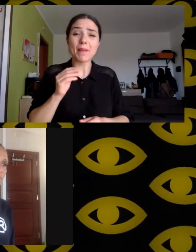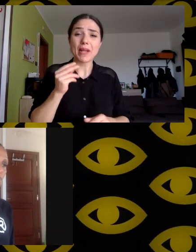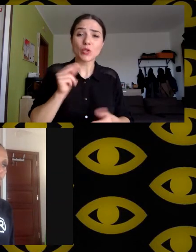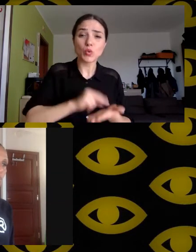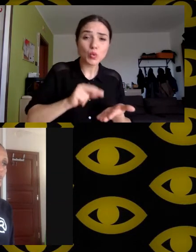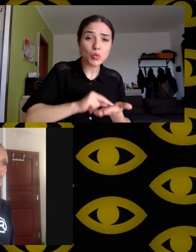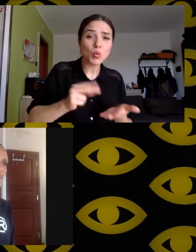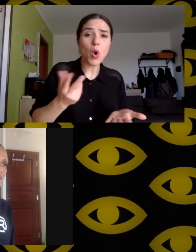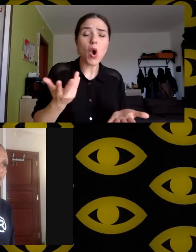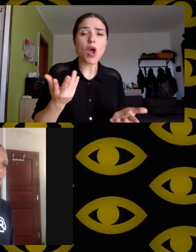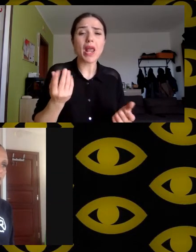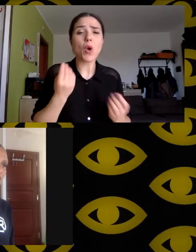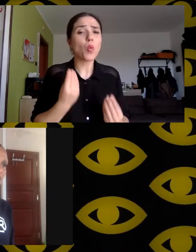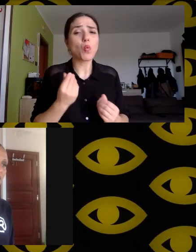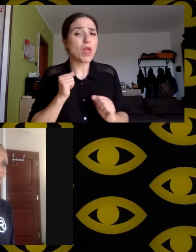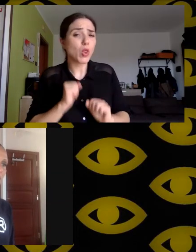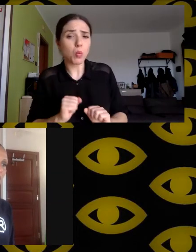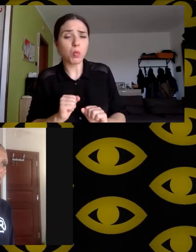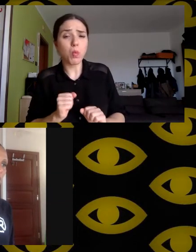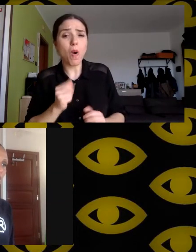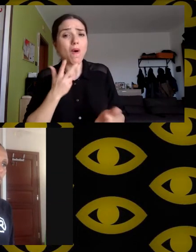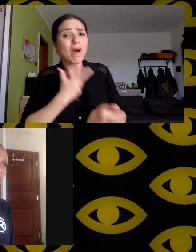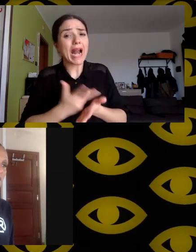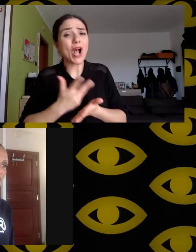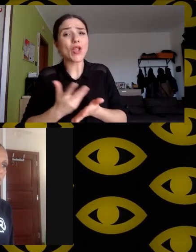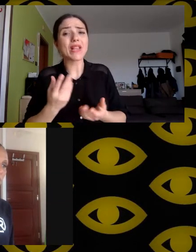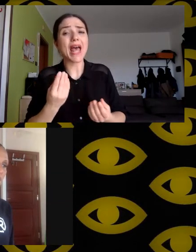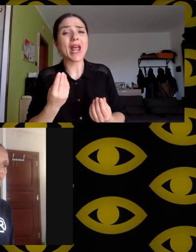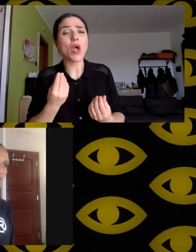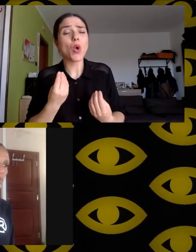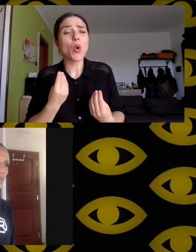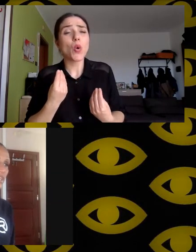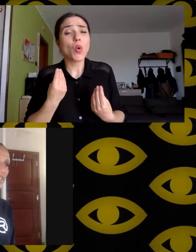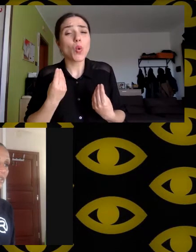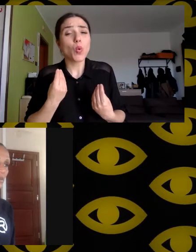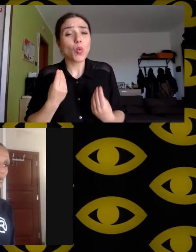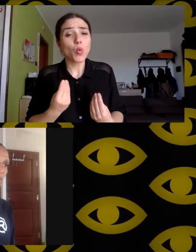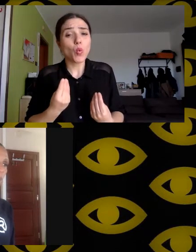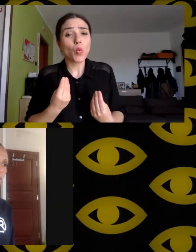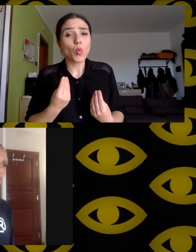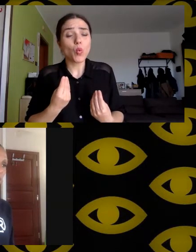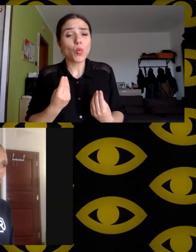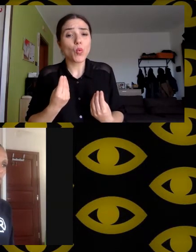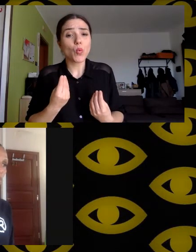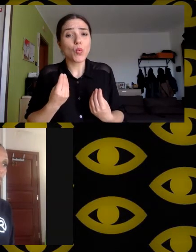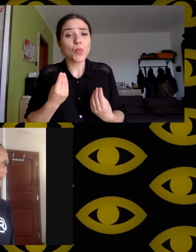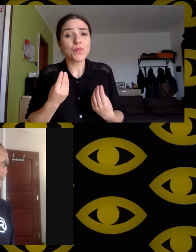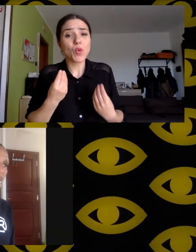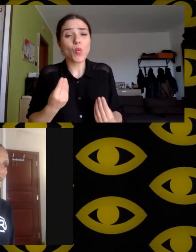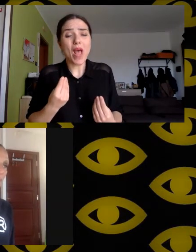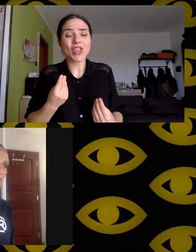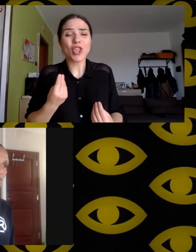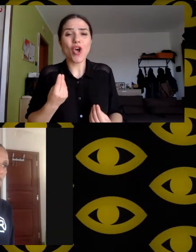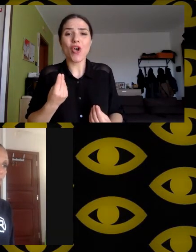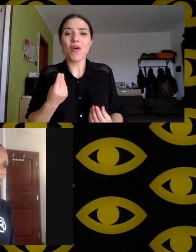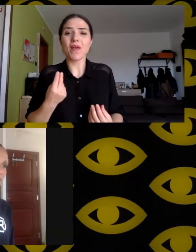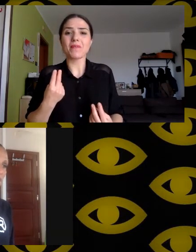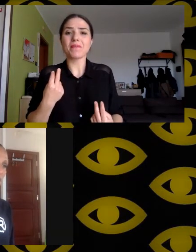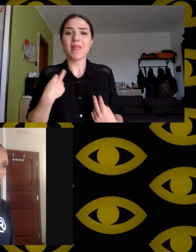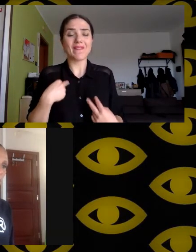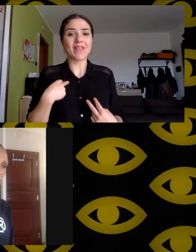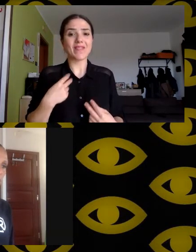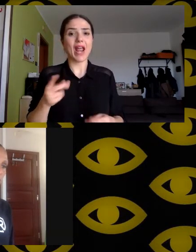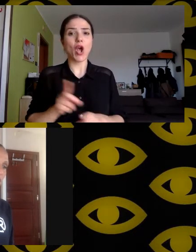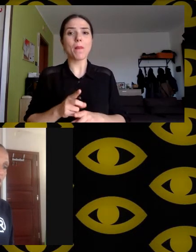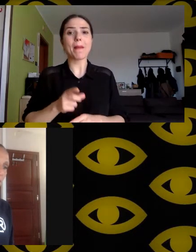n'è bisogno, di raccontare veramente quanto essere persone, non uomini o donne. La persona, in